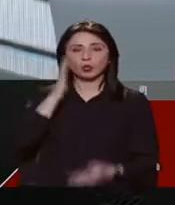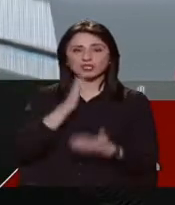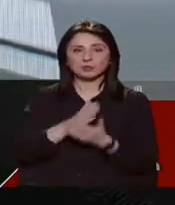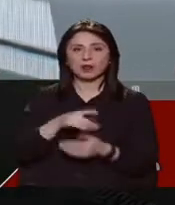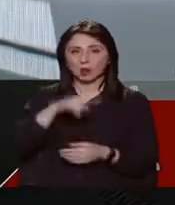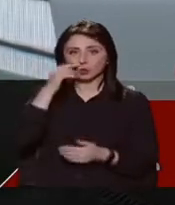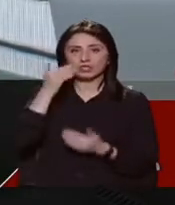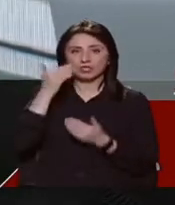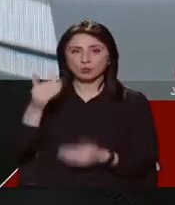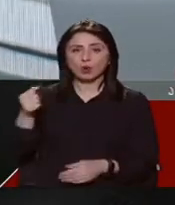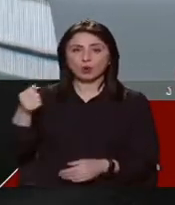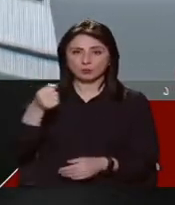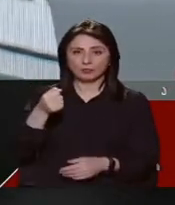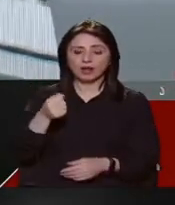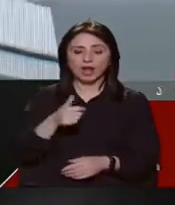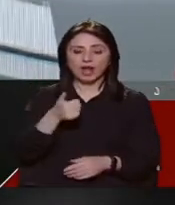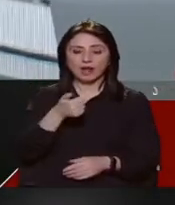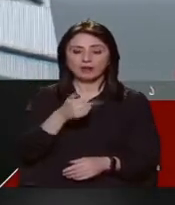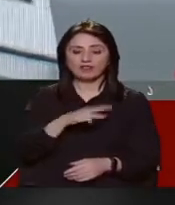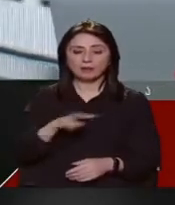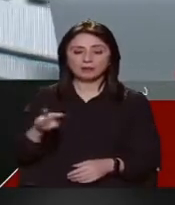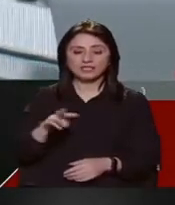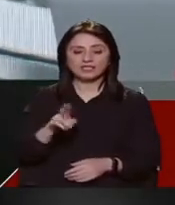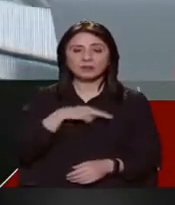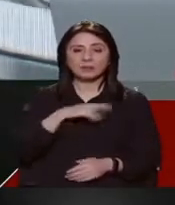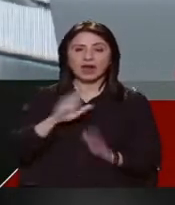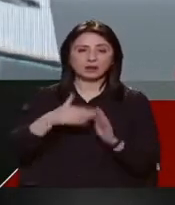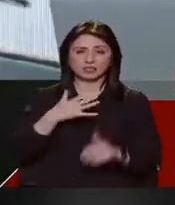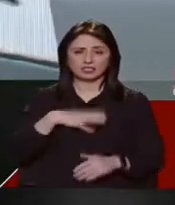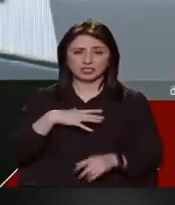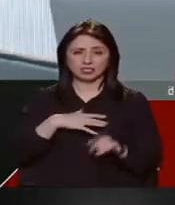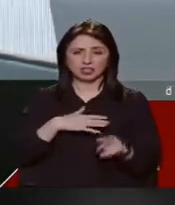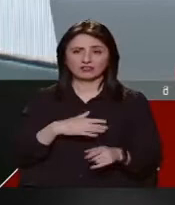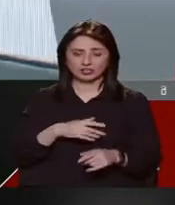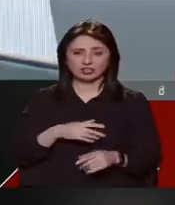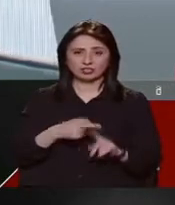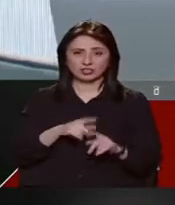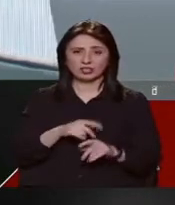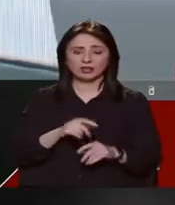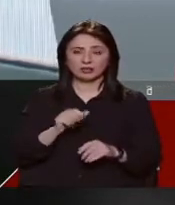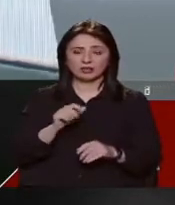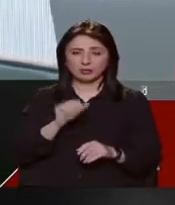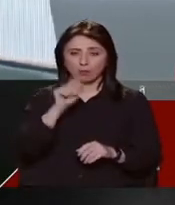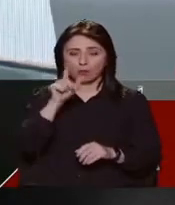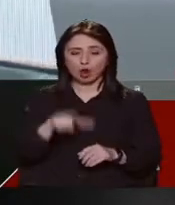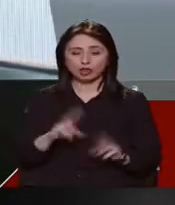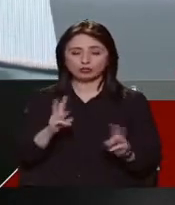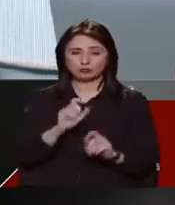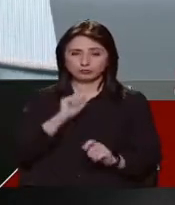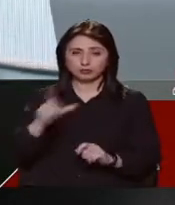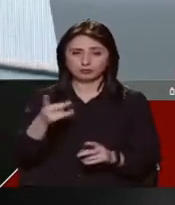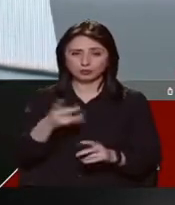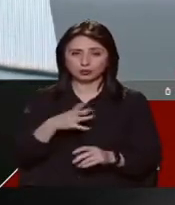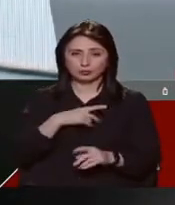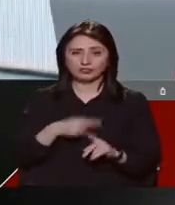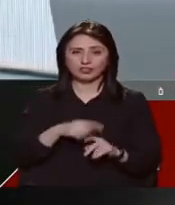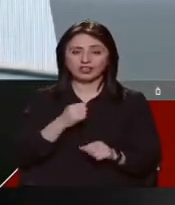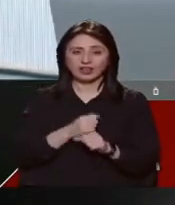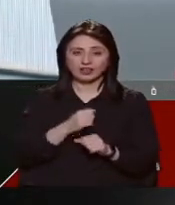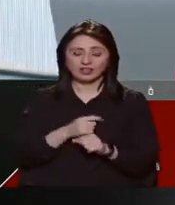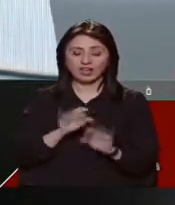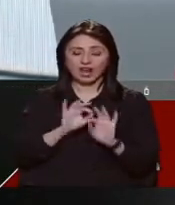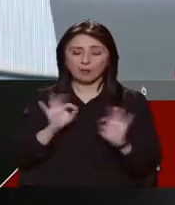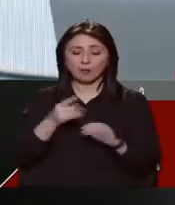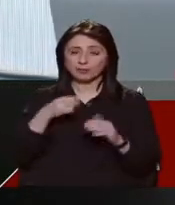რუსეთის დანიშნულია, მაშინ პრემიერ-მინისტრი ირაკლი ღარიბაშვილს პარლამენტში არ უნდა იბარებდე და პირდაპირ მოლოტოვის კოქტეილებს უნდა აკეთებდე. აი ამ თქვენი